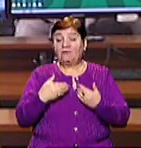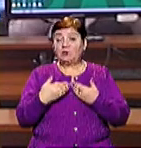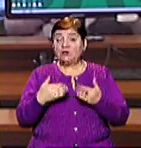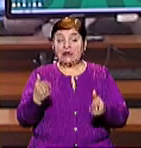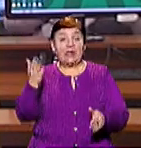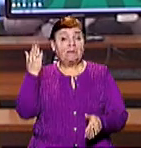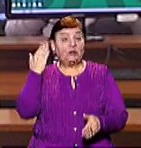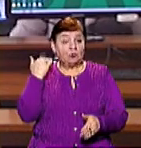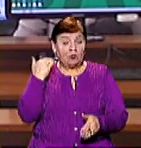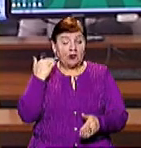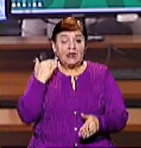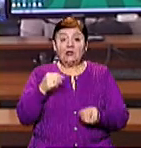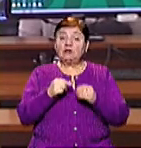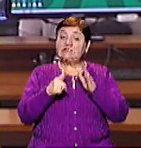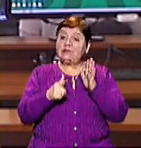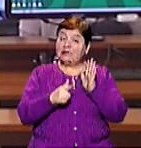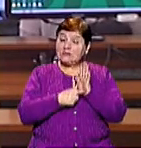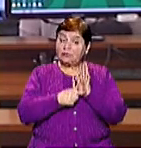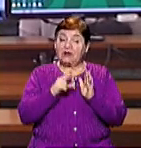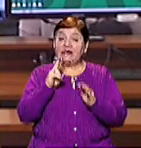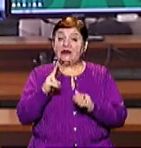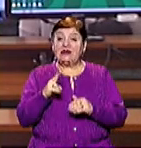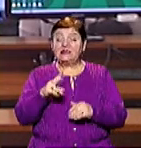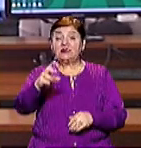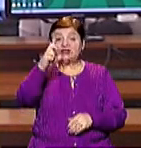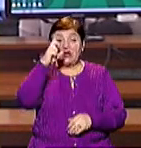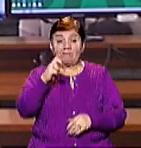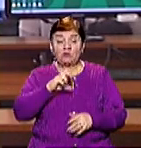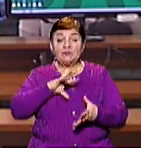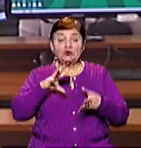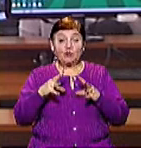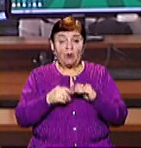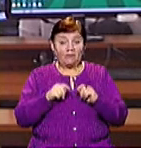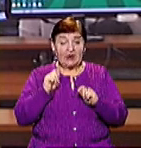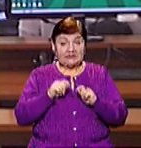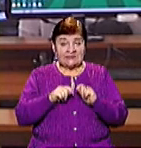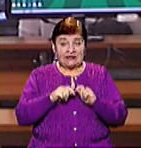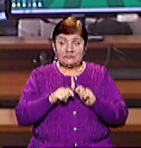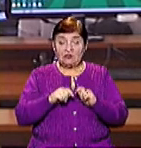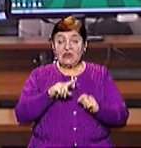минулих років, до 17 березня для учнів, які складають державну підсумкову атестацію у